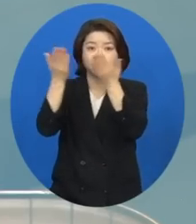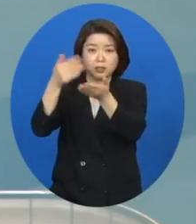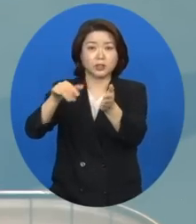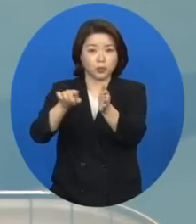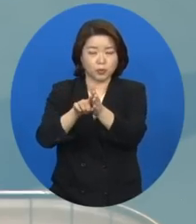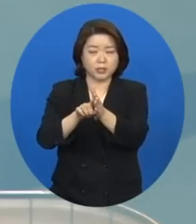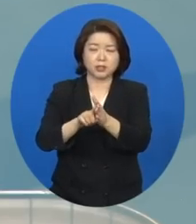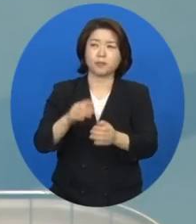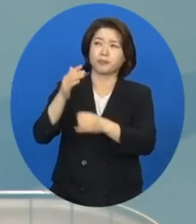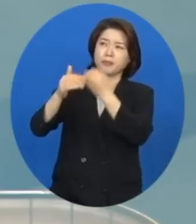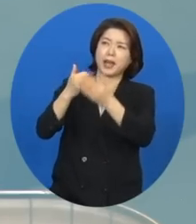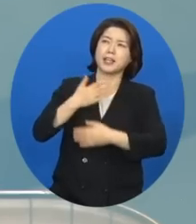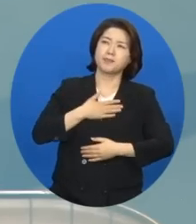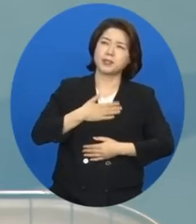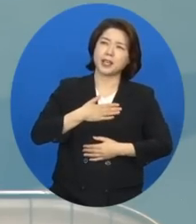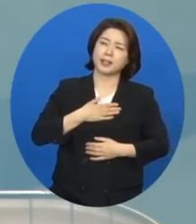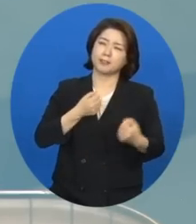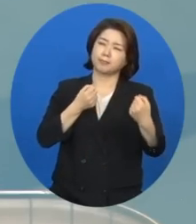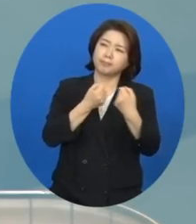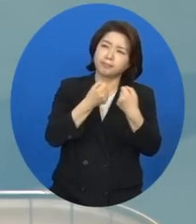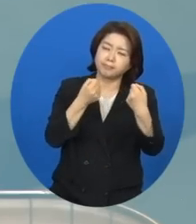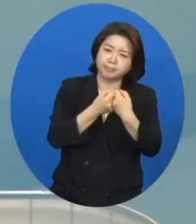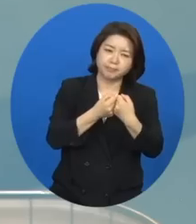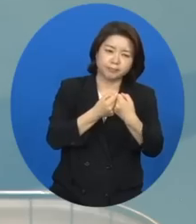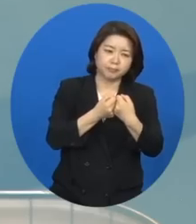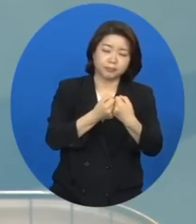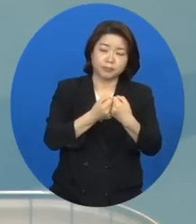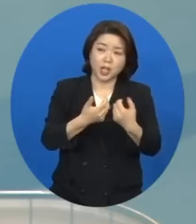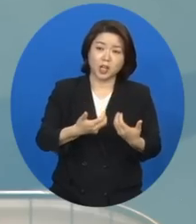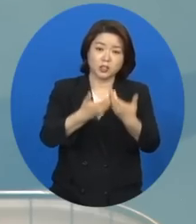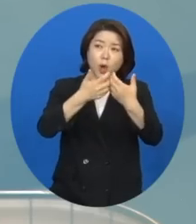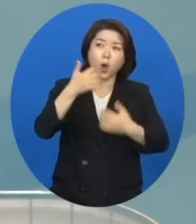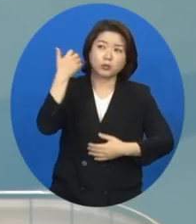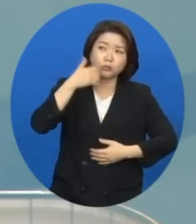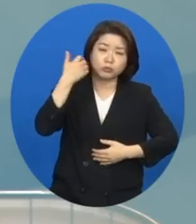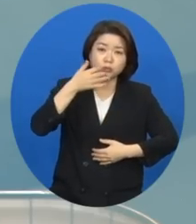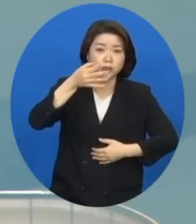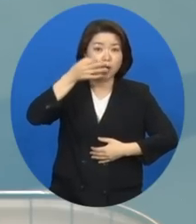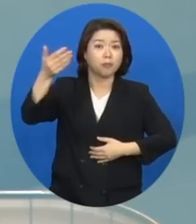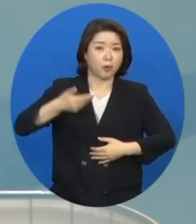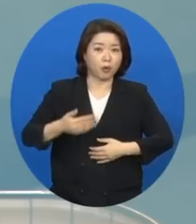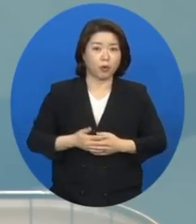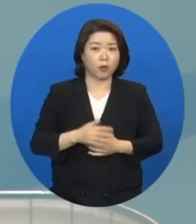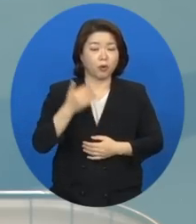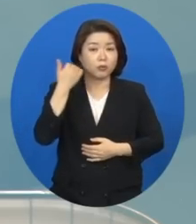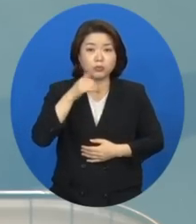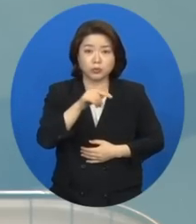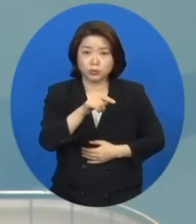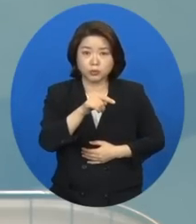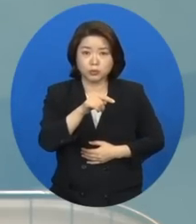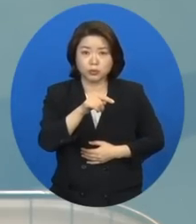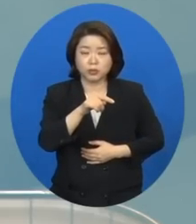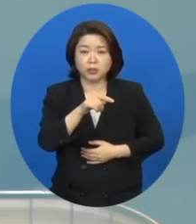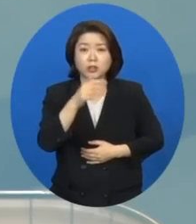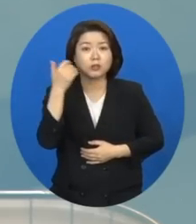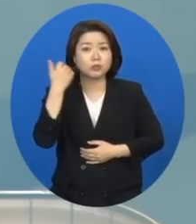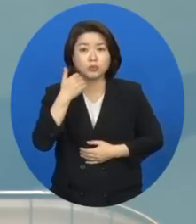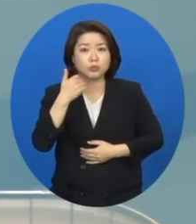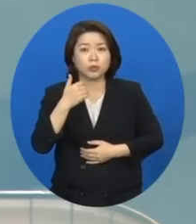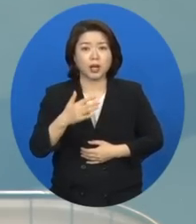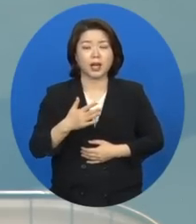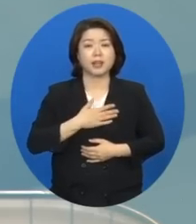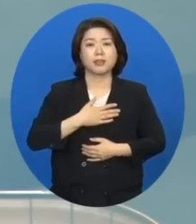하나님 제가 싸워야 할 적도 보여주셨습니다. 그 적이 누구냐 하면